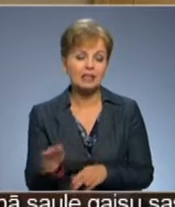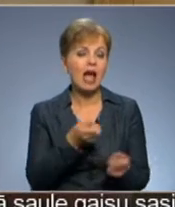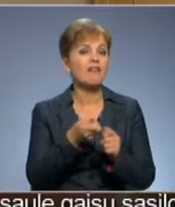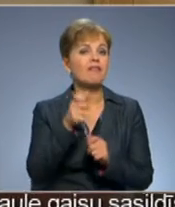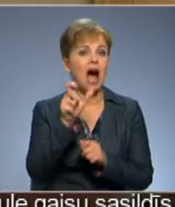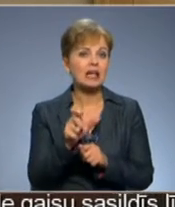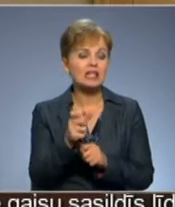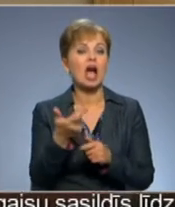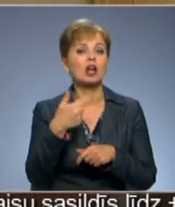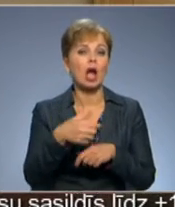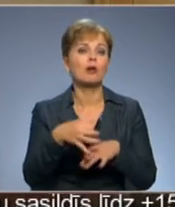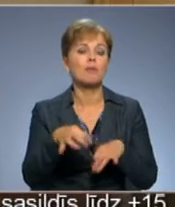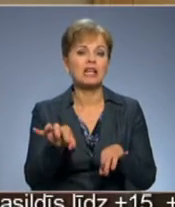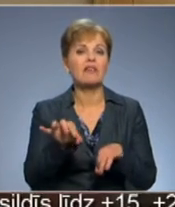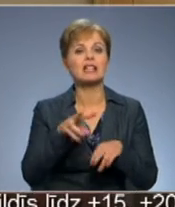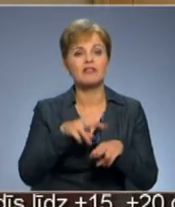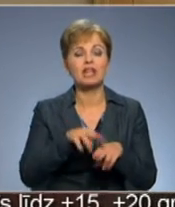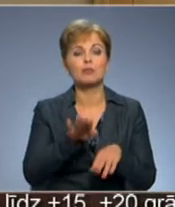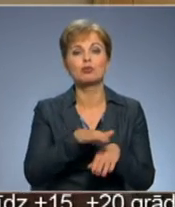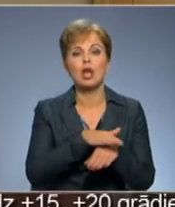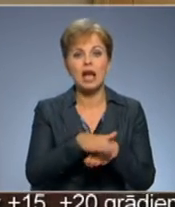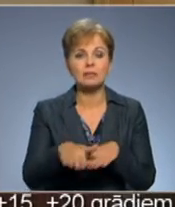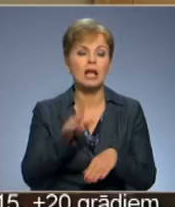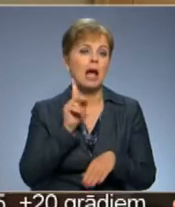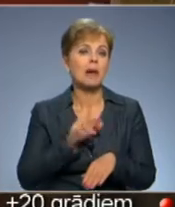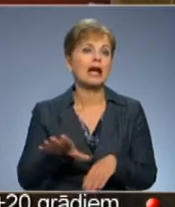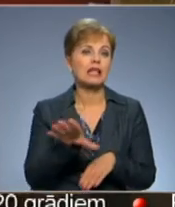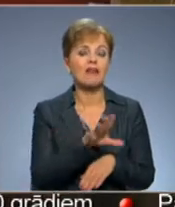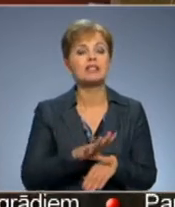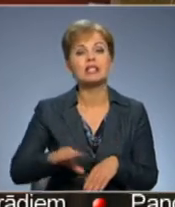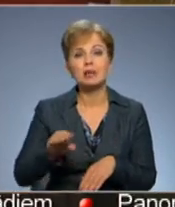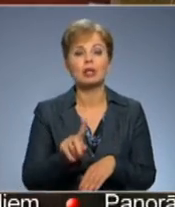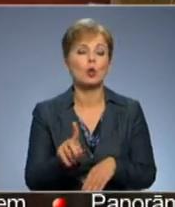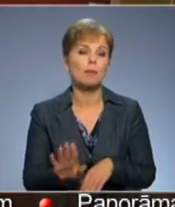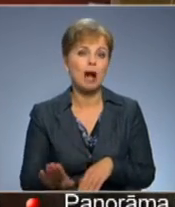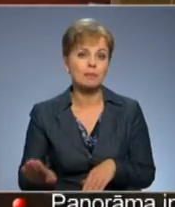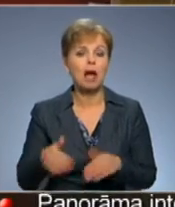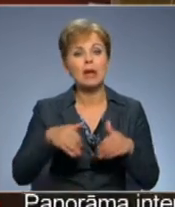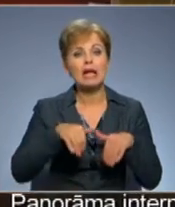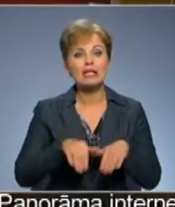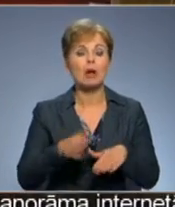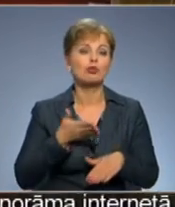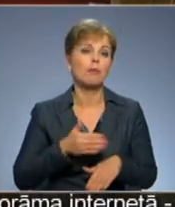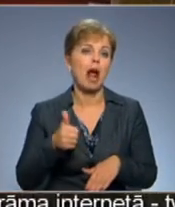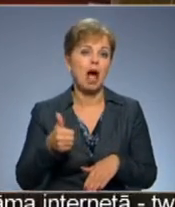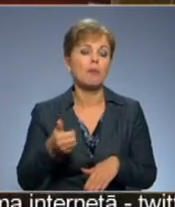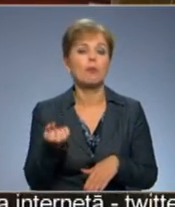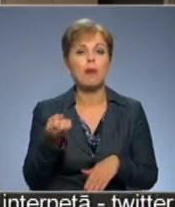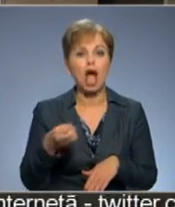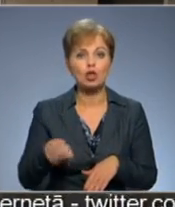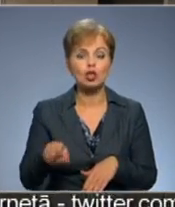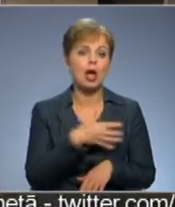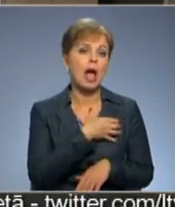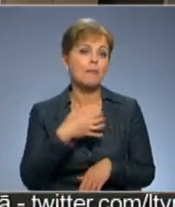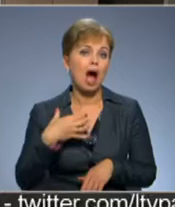ka ar laiku brīvās vietas aizpildīsies. Pagaidām ne visas ģimenes, kurās ir mazi bērni, izlēmušas par labu dārziņam. Arī